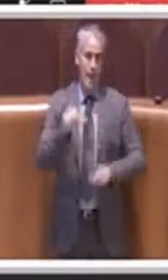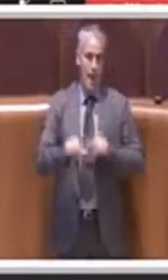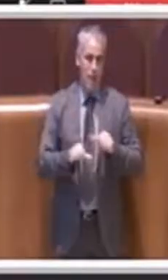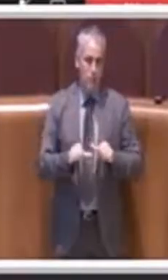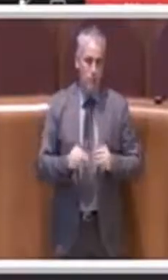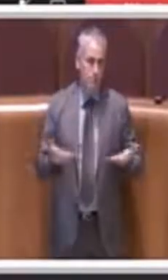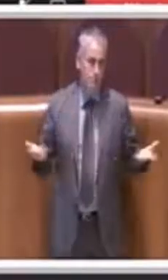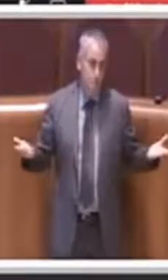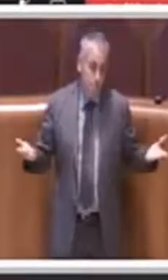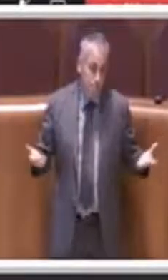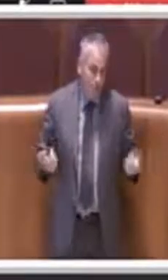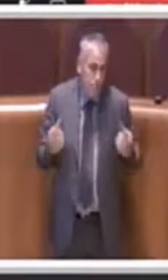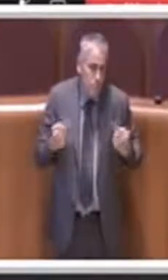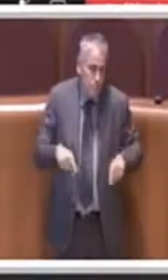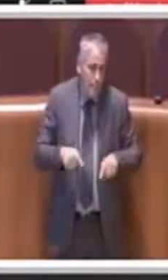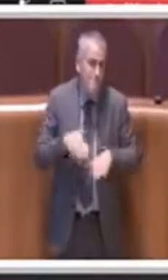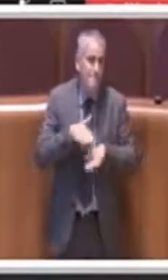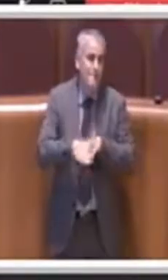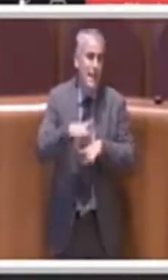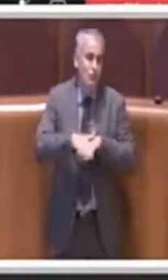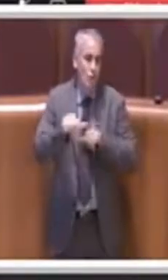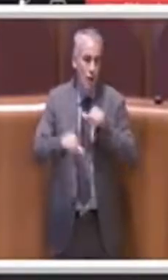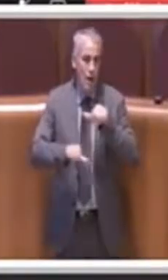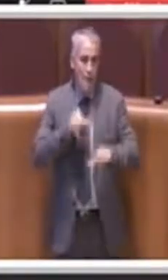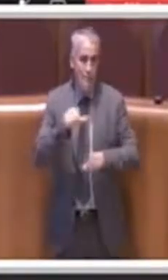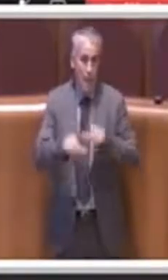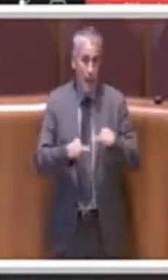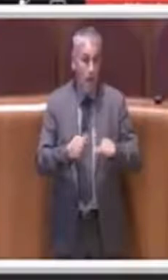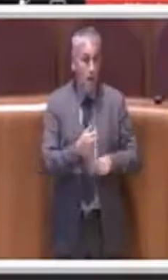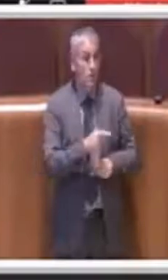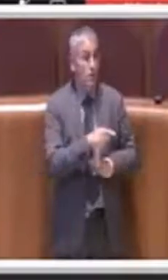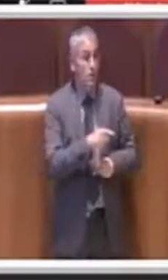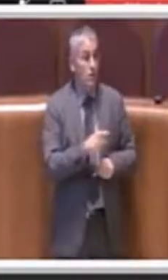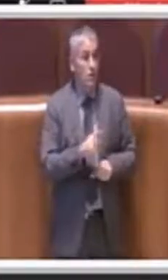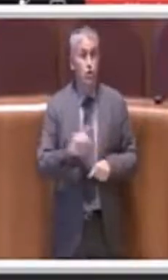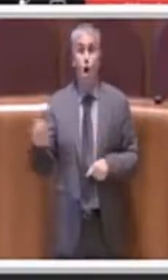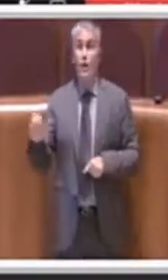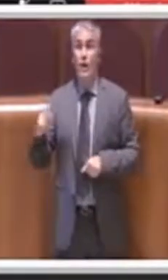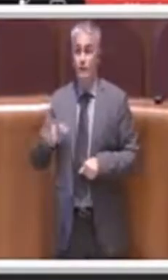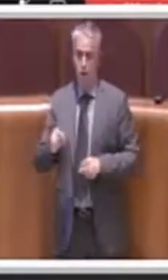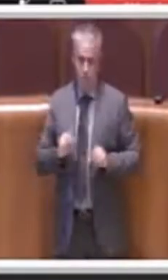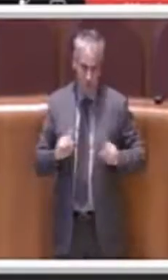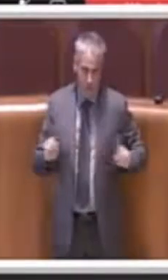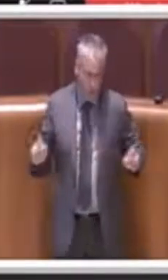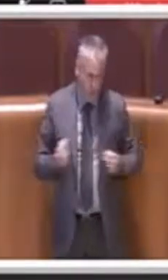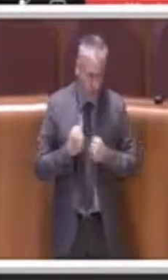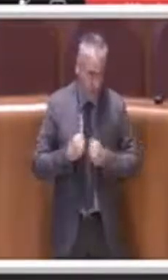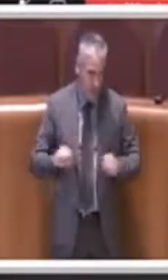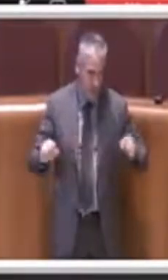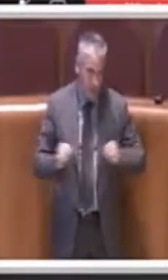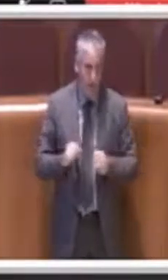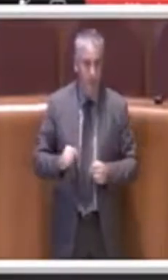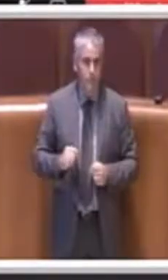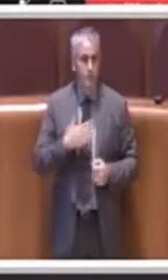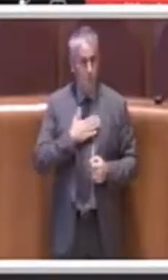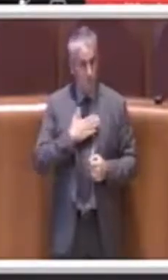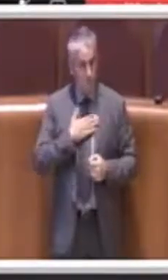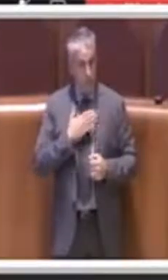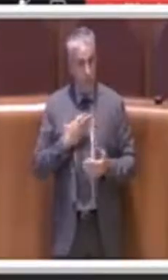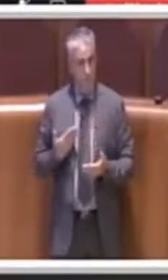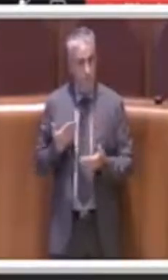politico, non credo che non possa essere riconosciuto. Ecco, quindi, Questo è un provvedimento che si